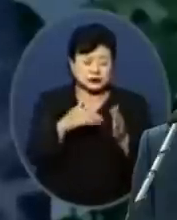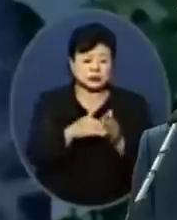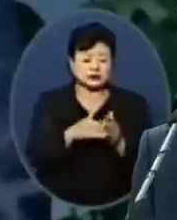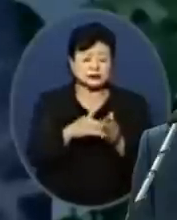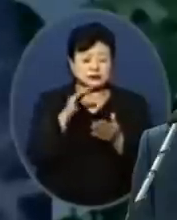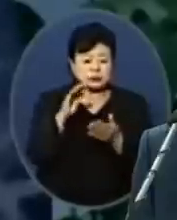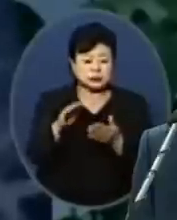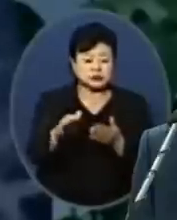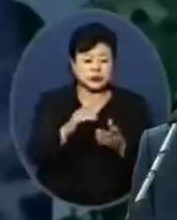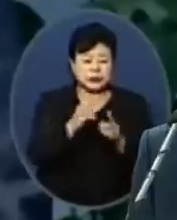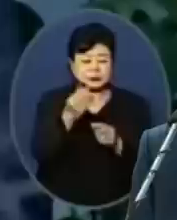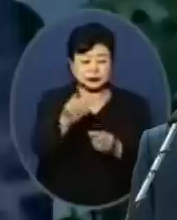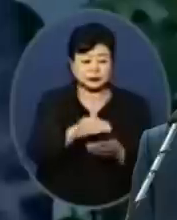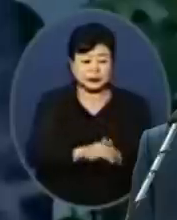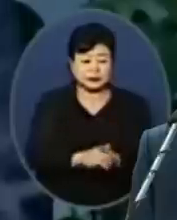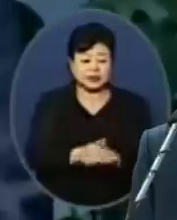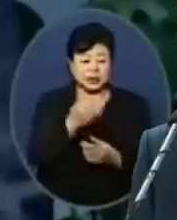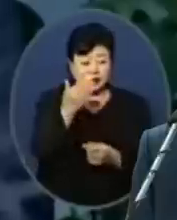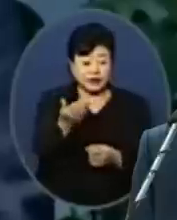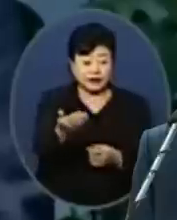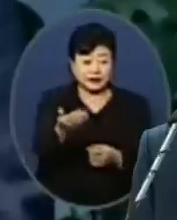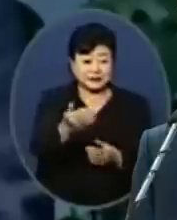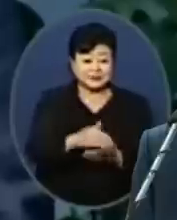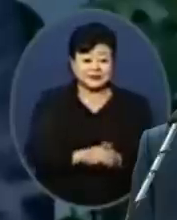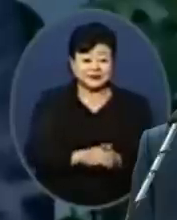우리에게 말씀하는 것입니다. 너희들은